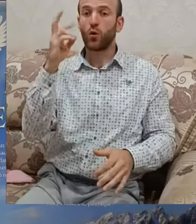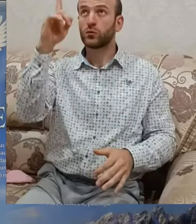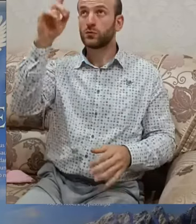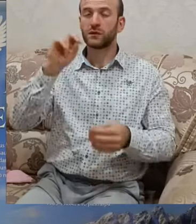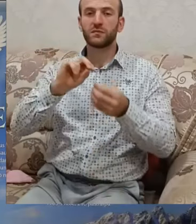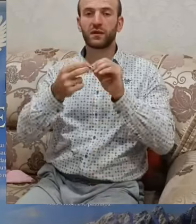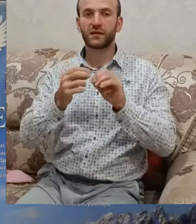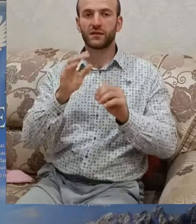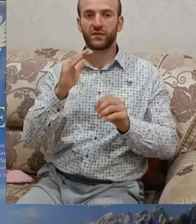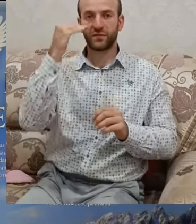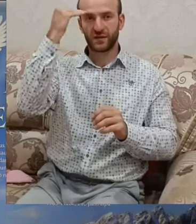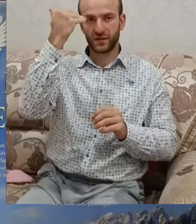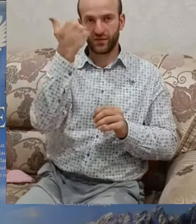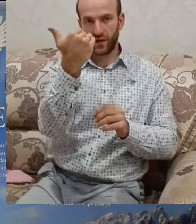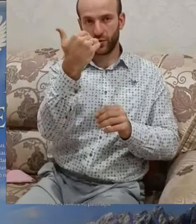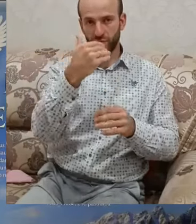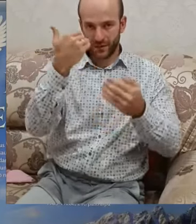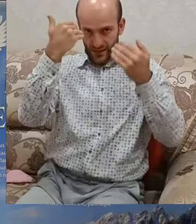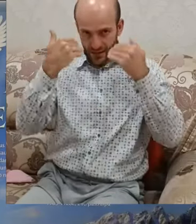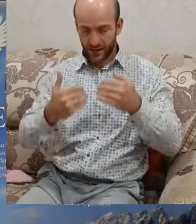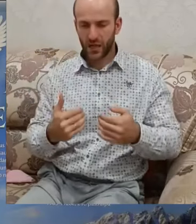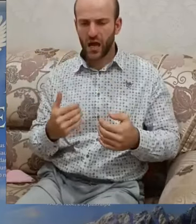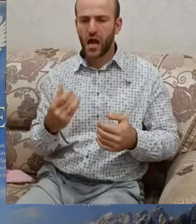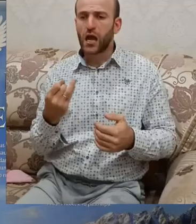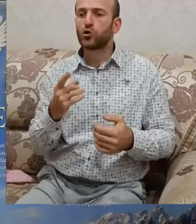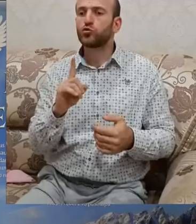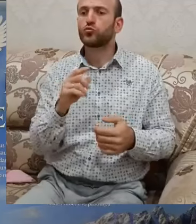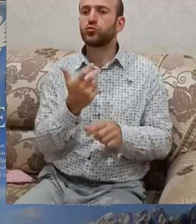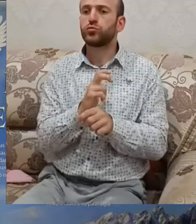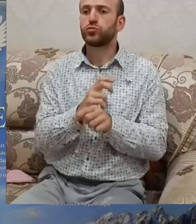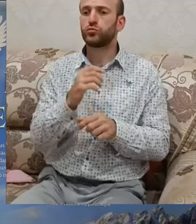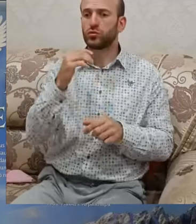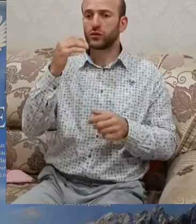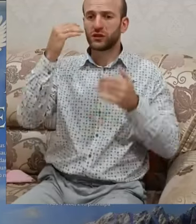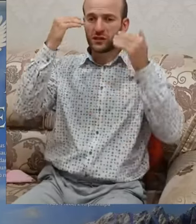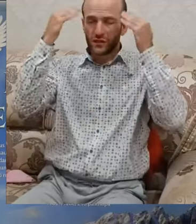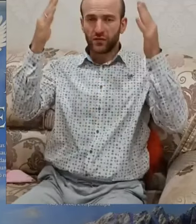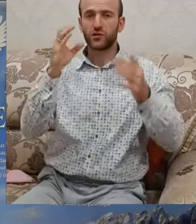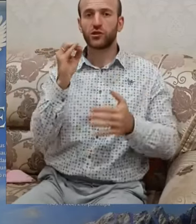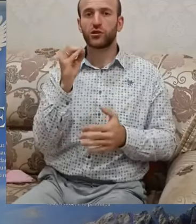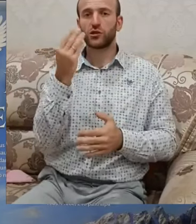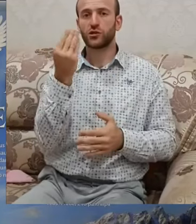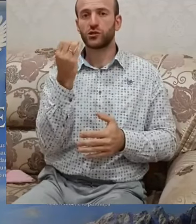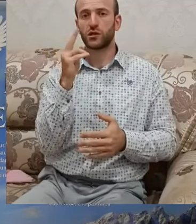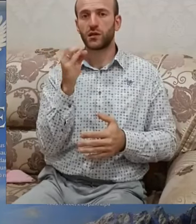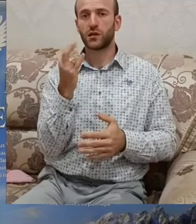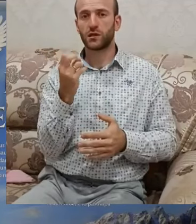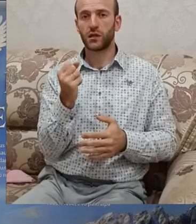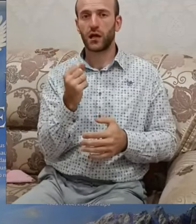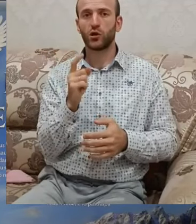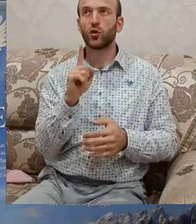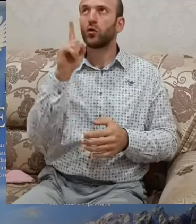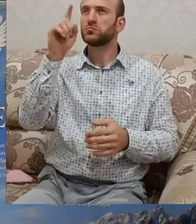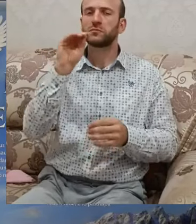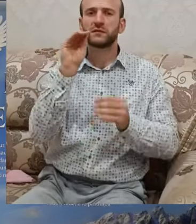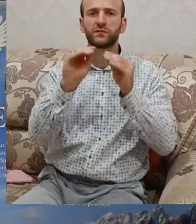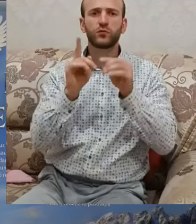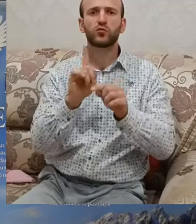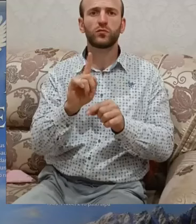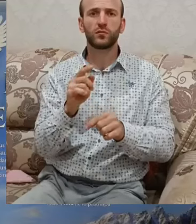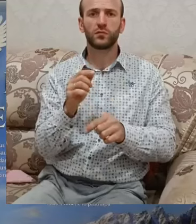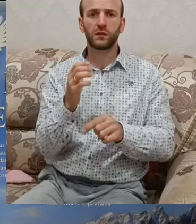Ką jis sukūrė? Что он создал? Aukos duonos сėkla. Семя этого